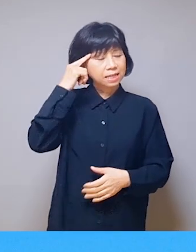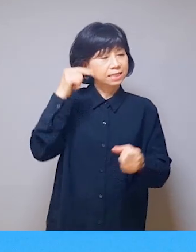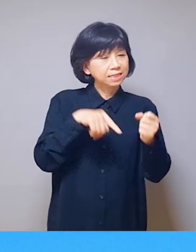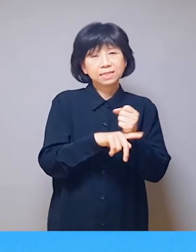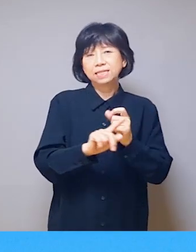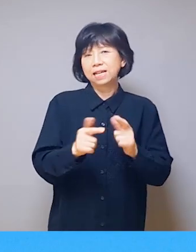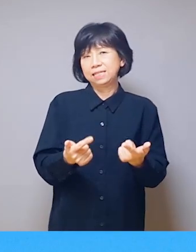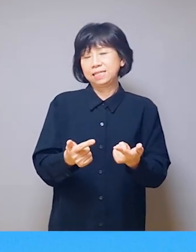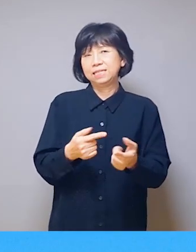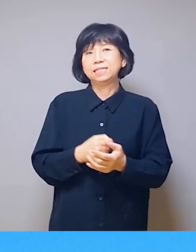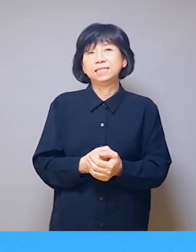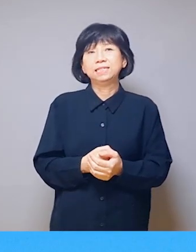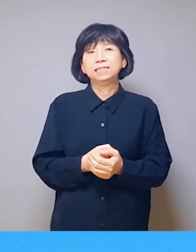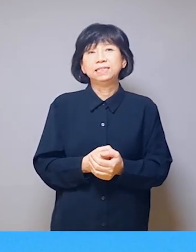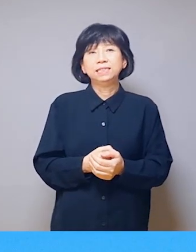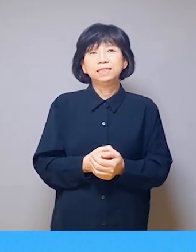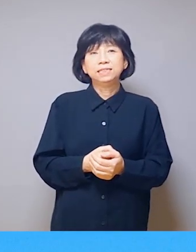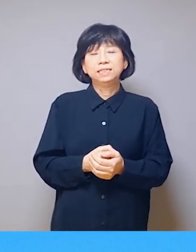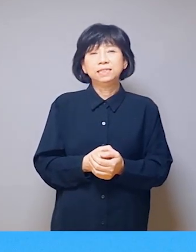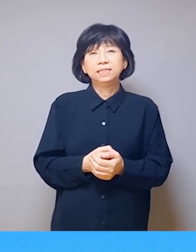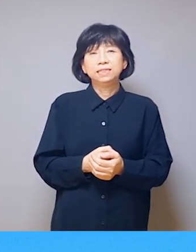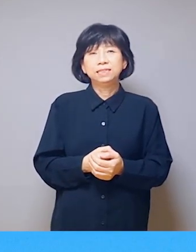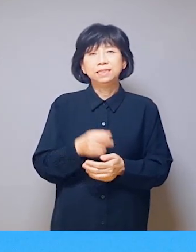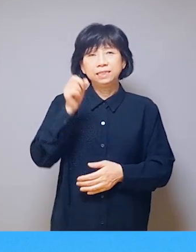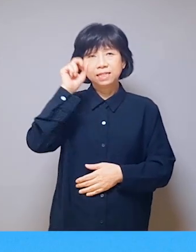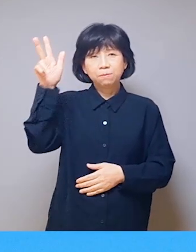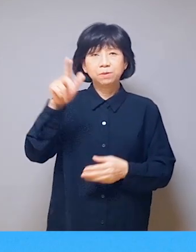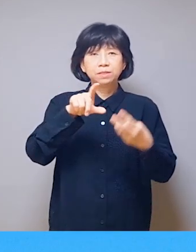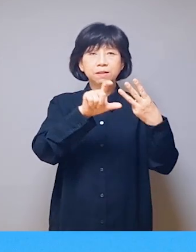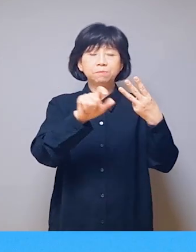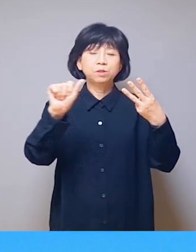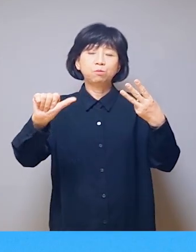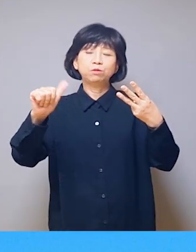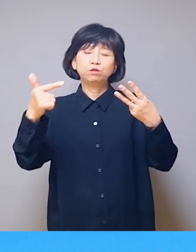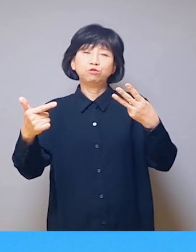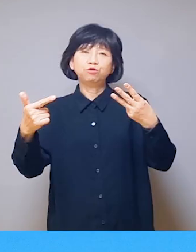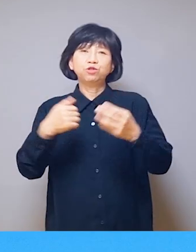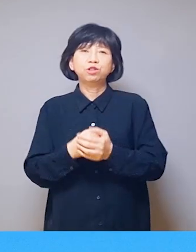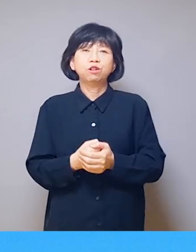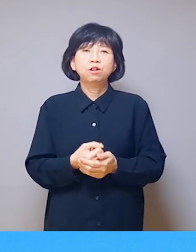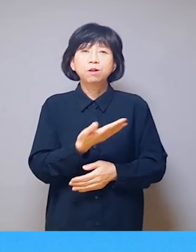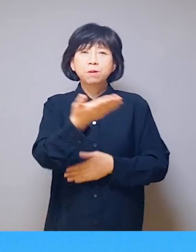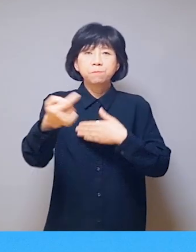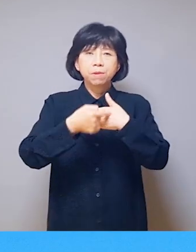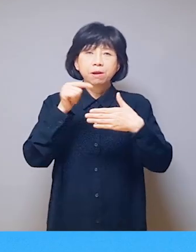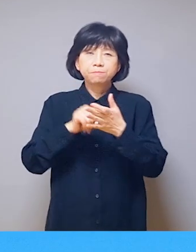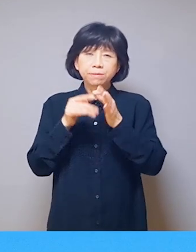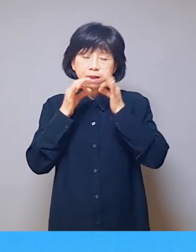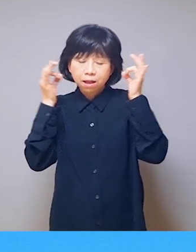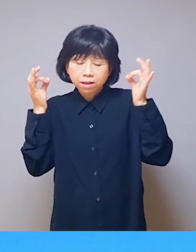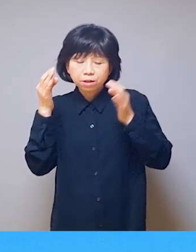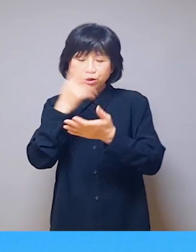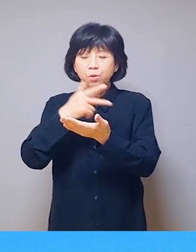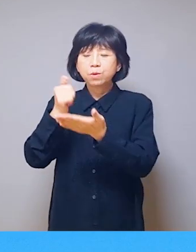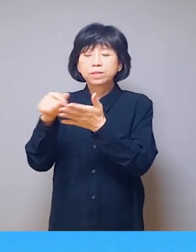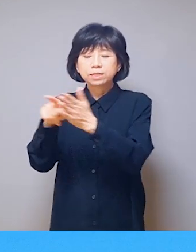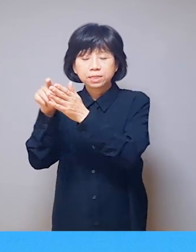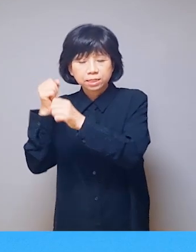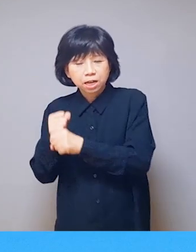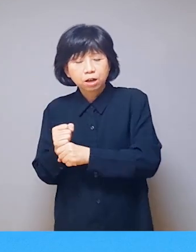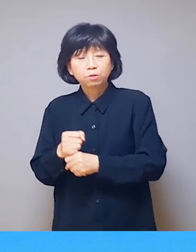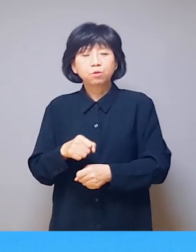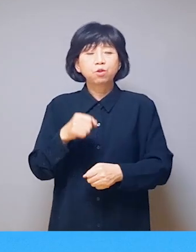같이 한번 읽어주십시오. 너는 마음을 다하여 여호와를 신뢰하고 내 명철을 의지하지 말라.